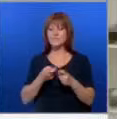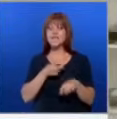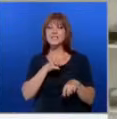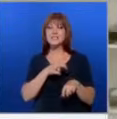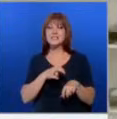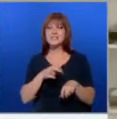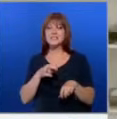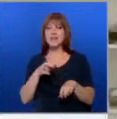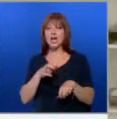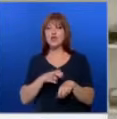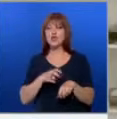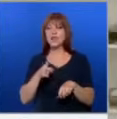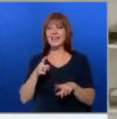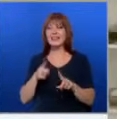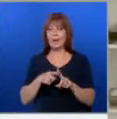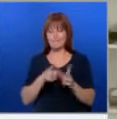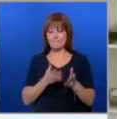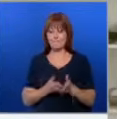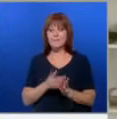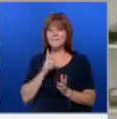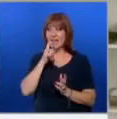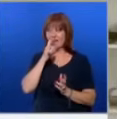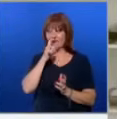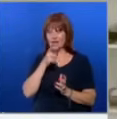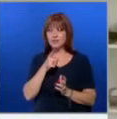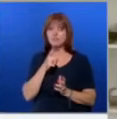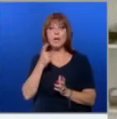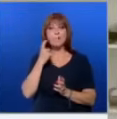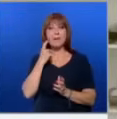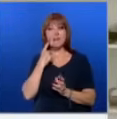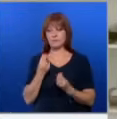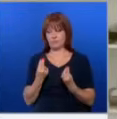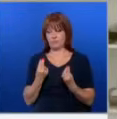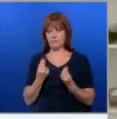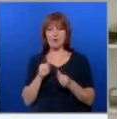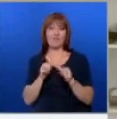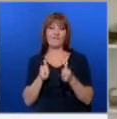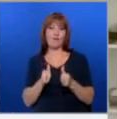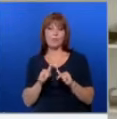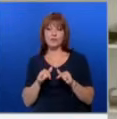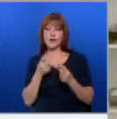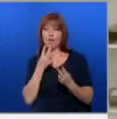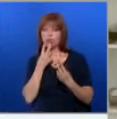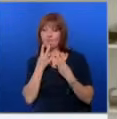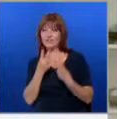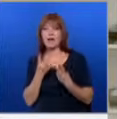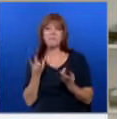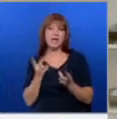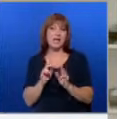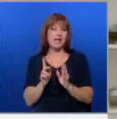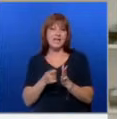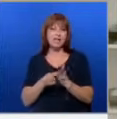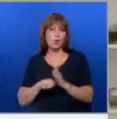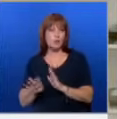обратното. Важно е американският електорат да знае, че Байден е в добра форма и това, което видяхме на дебата, е изключение.